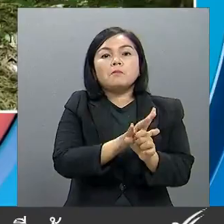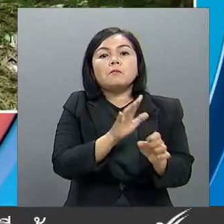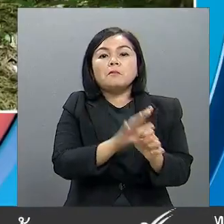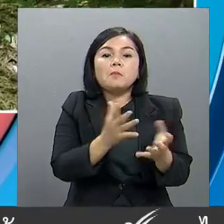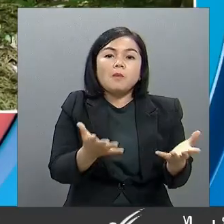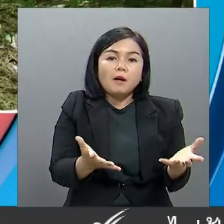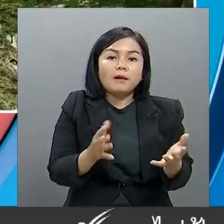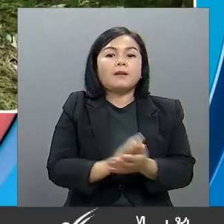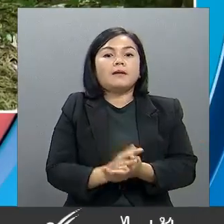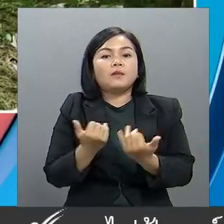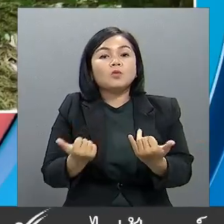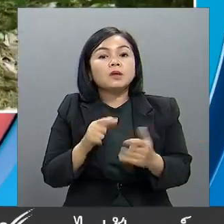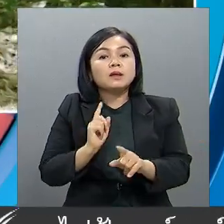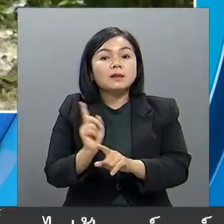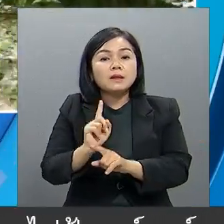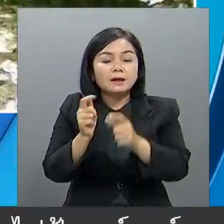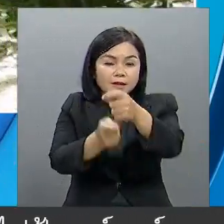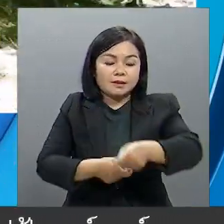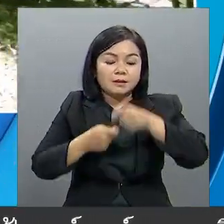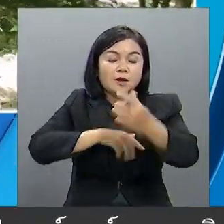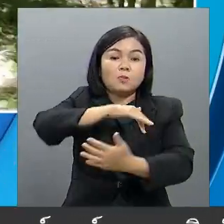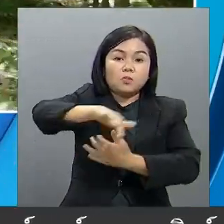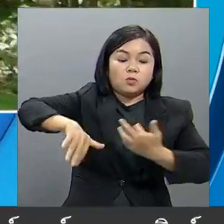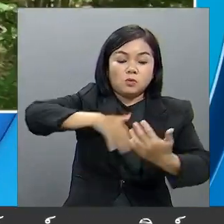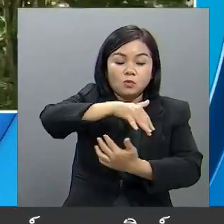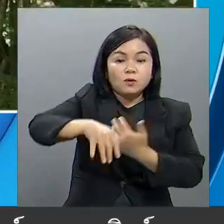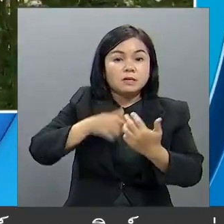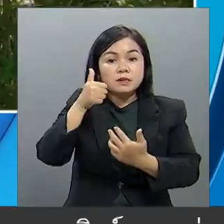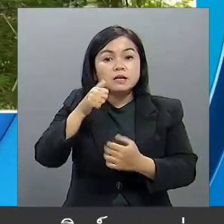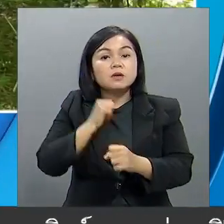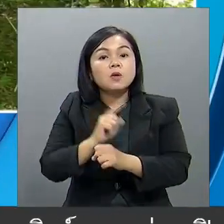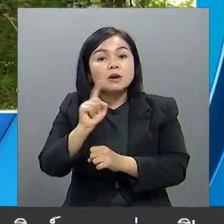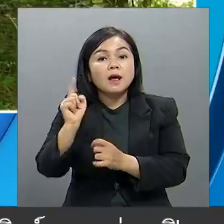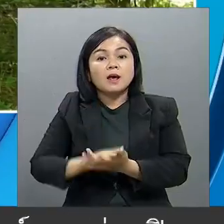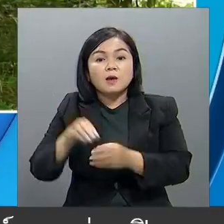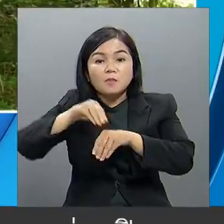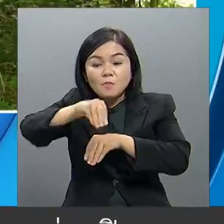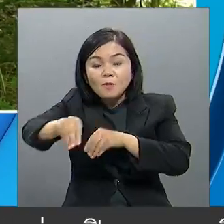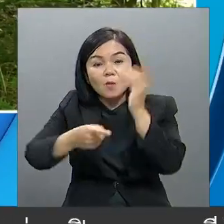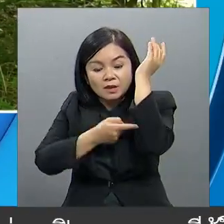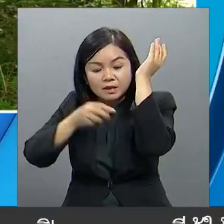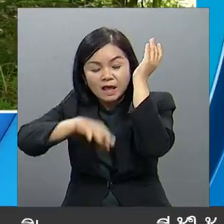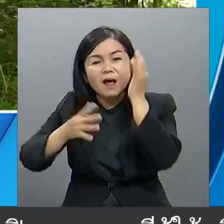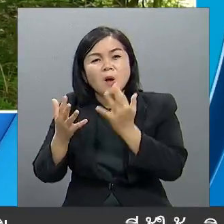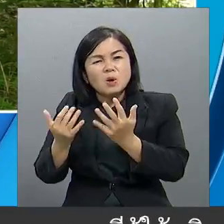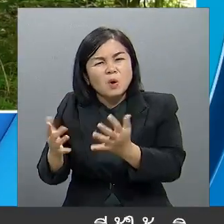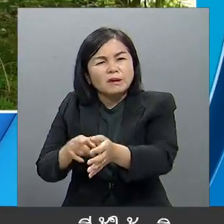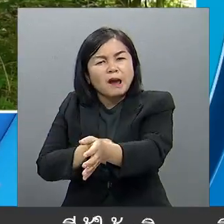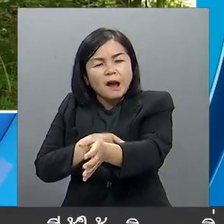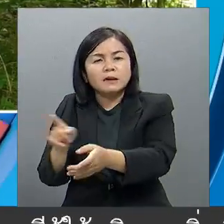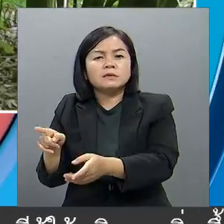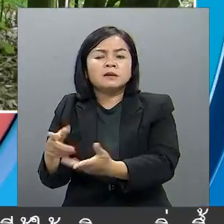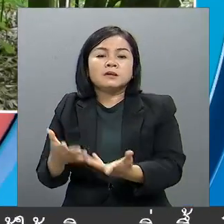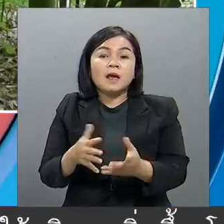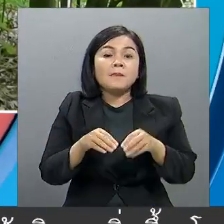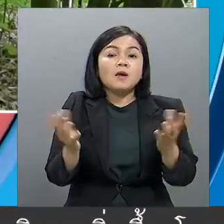เชิ showing exhaustดีก็คือว่าเวลาที่เราปรุก applicableเชิ mistรอาส Bhagแต่ป